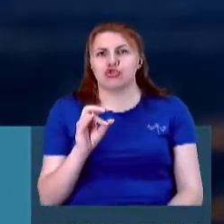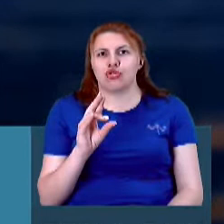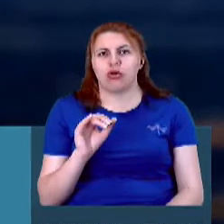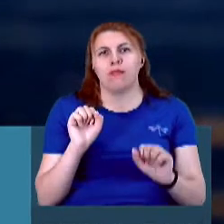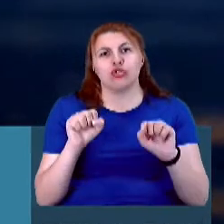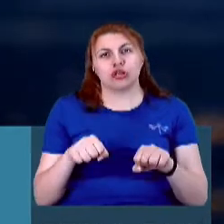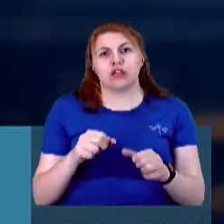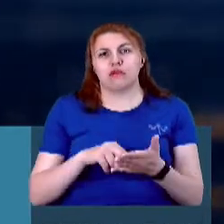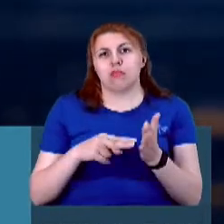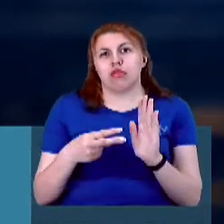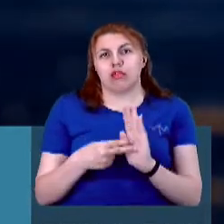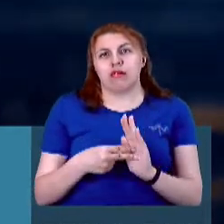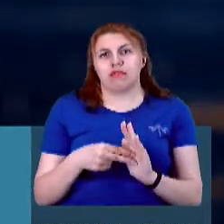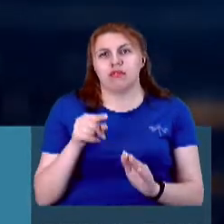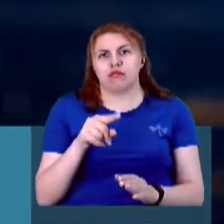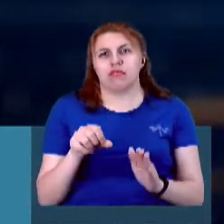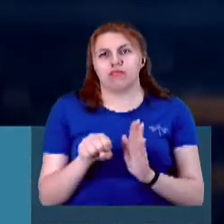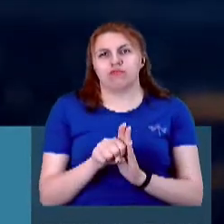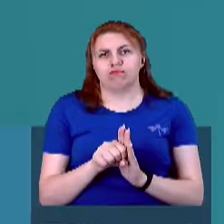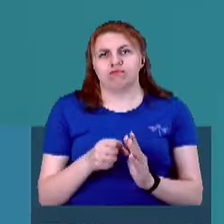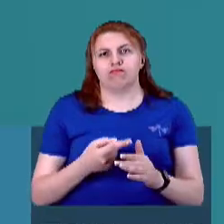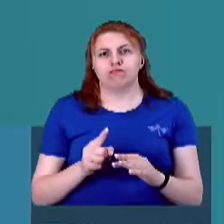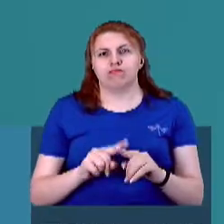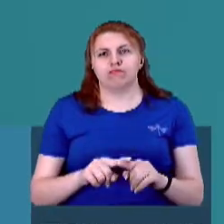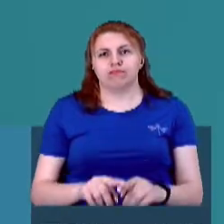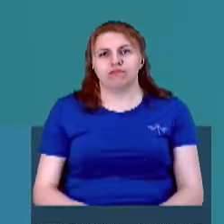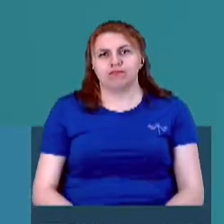можливі мотиви замаху на неї.